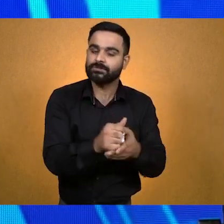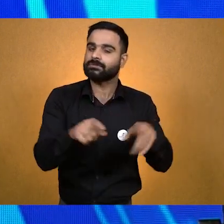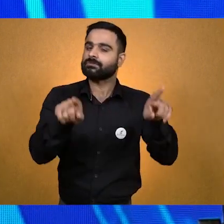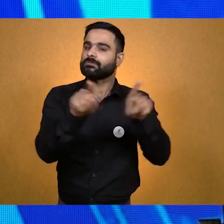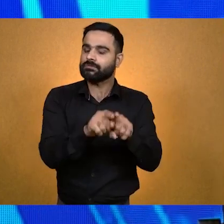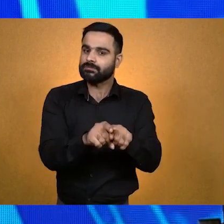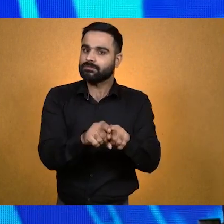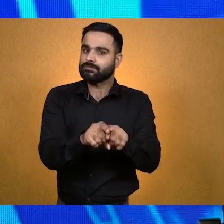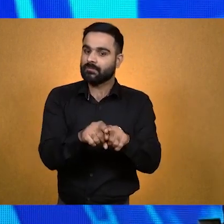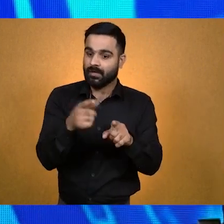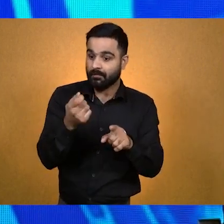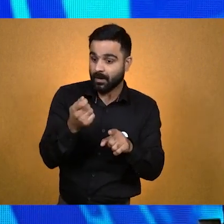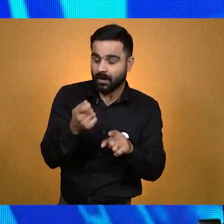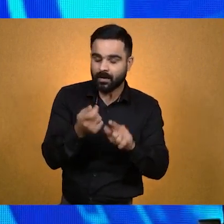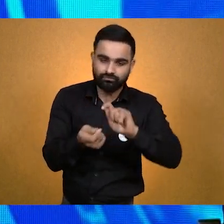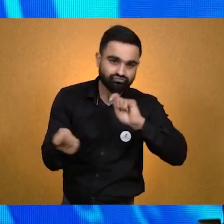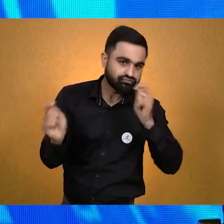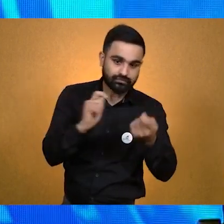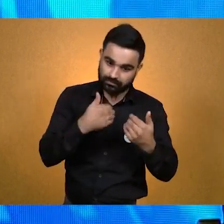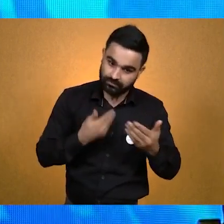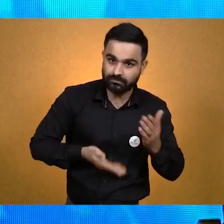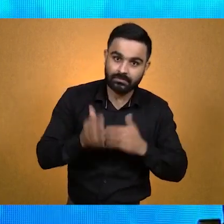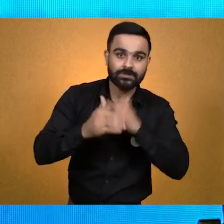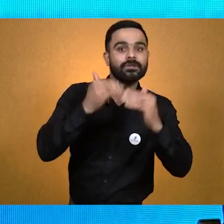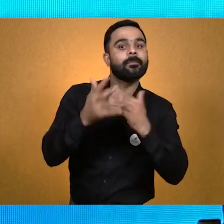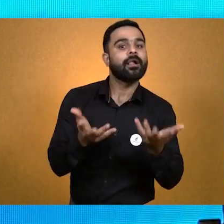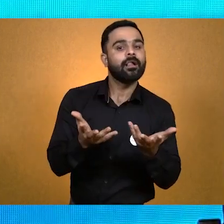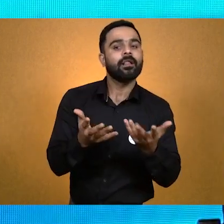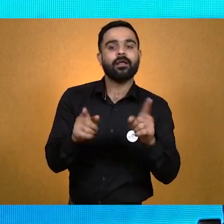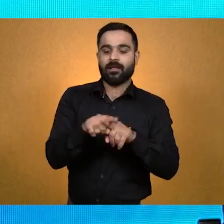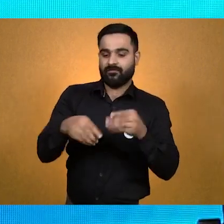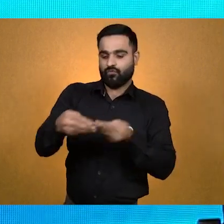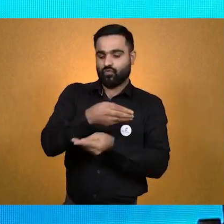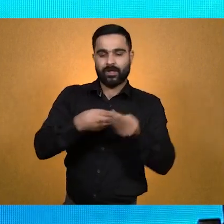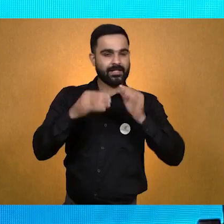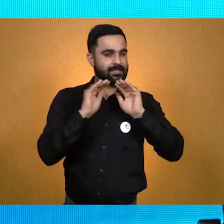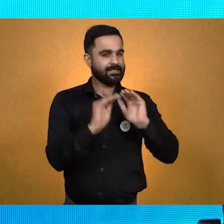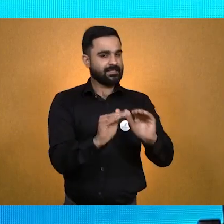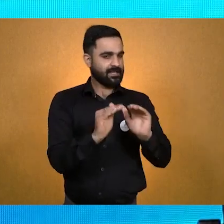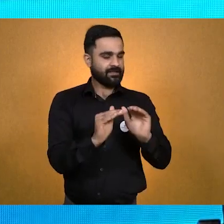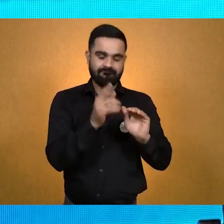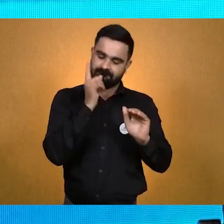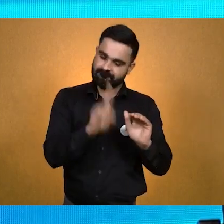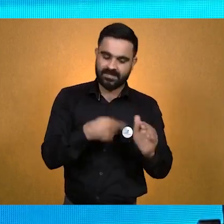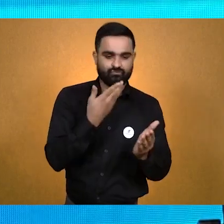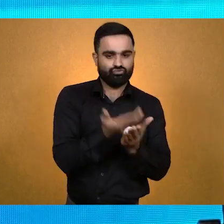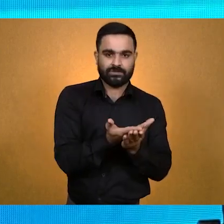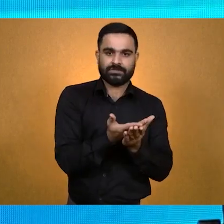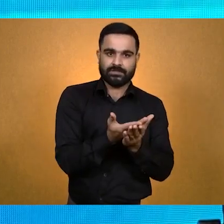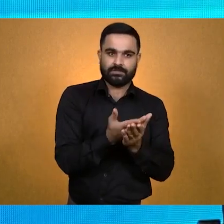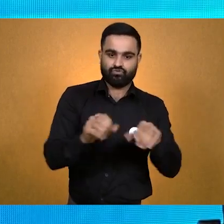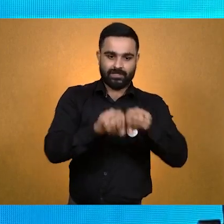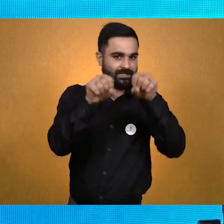that money that makes the mayor go. Yep. So the financial supports should come in to have